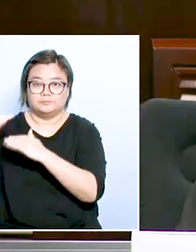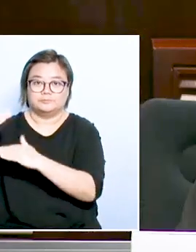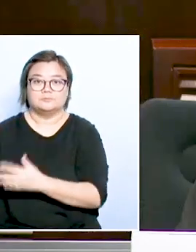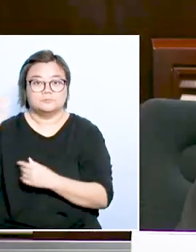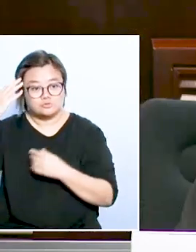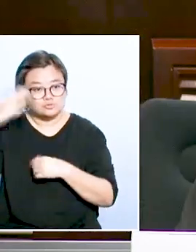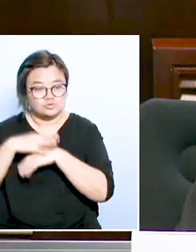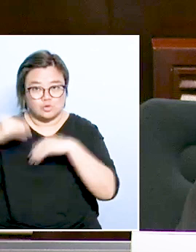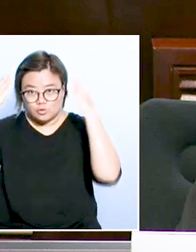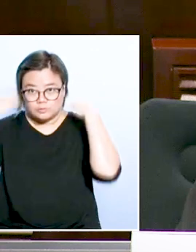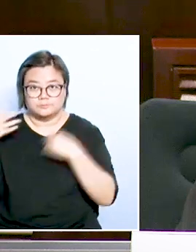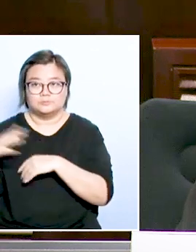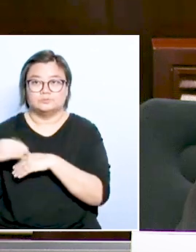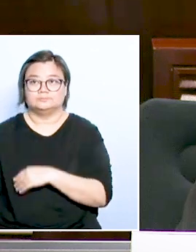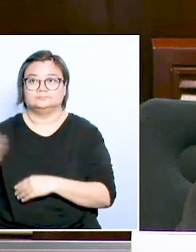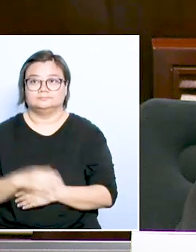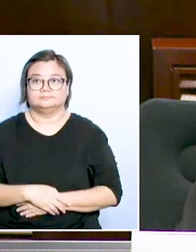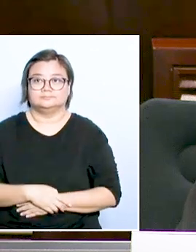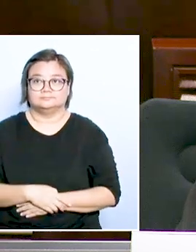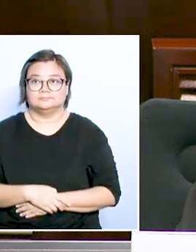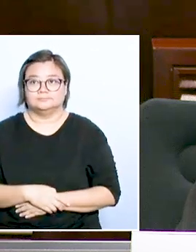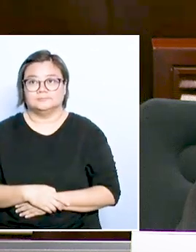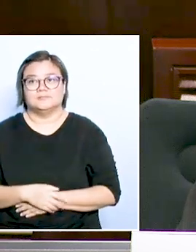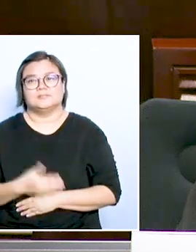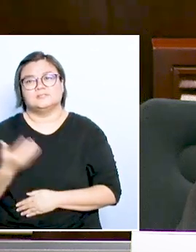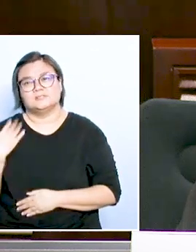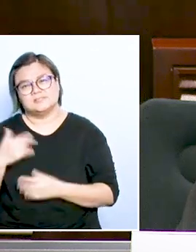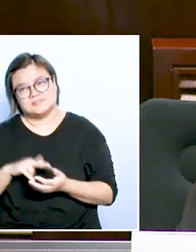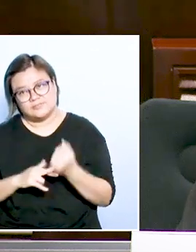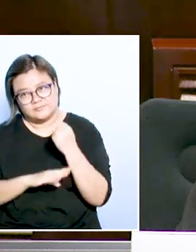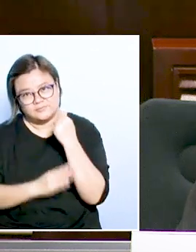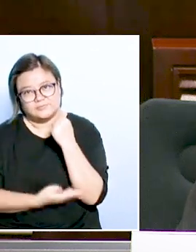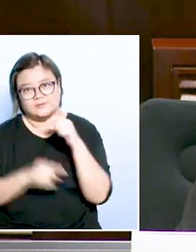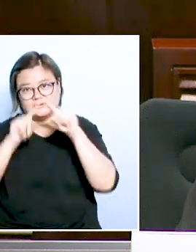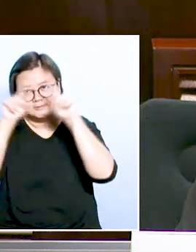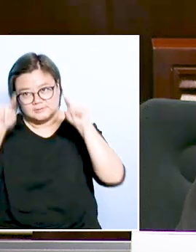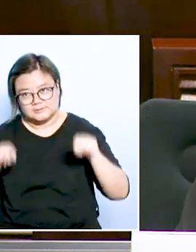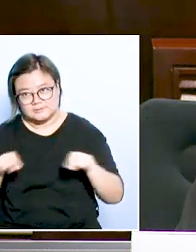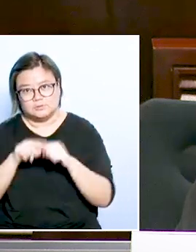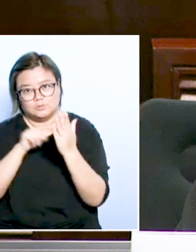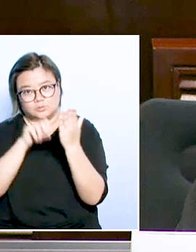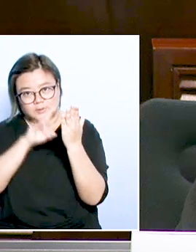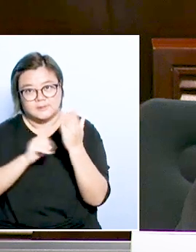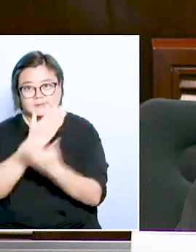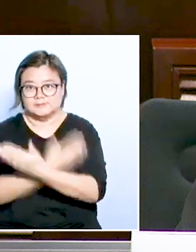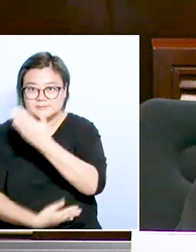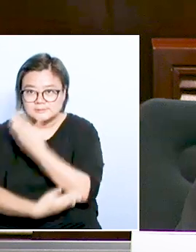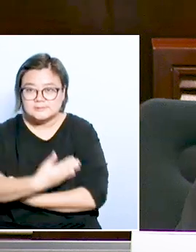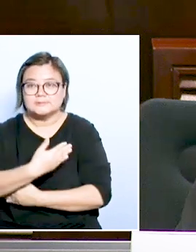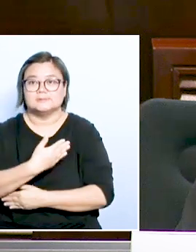我睇翻你哋立法會啲文件咧，你哋咧就喺殘障日間中心嗰度咧增加咗620萬，而家達